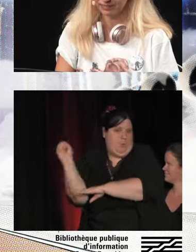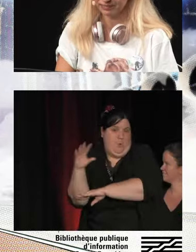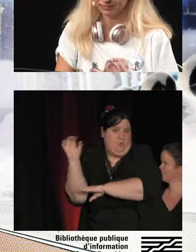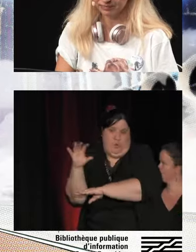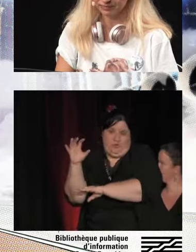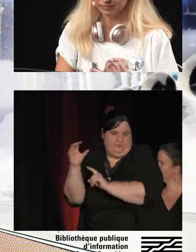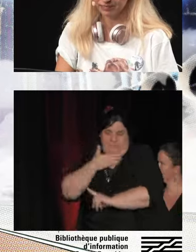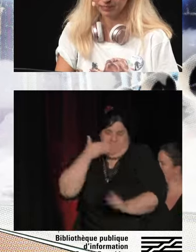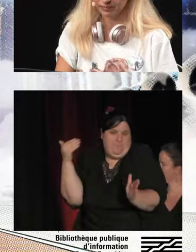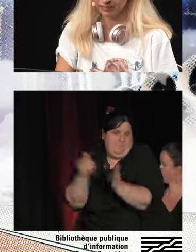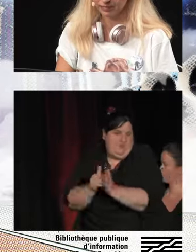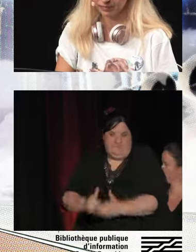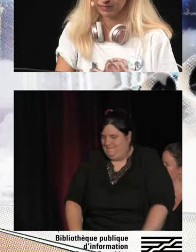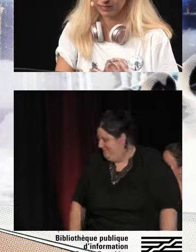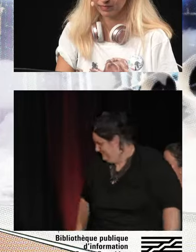vérité.